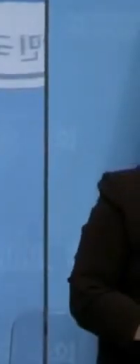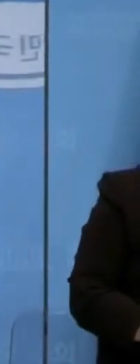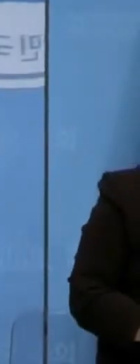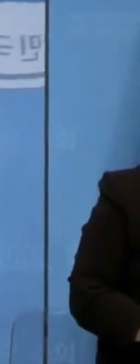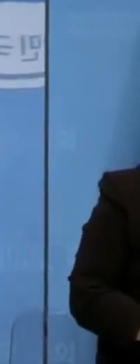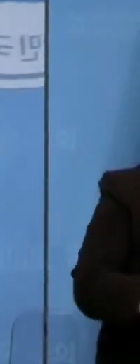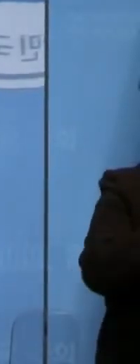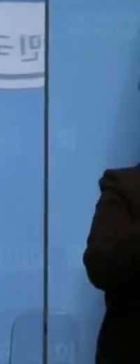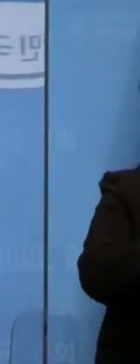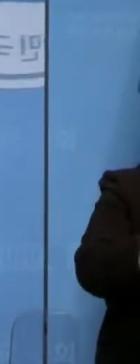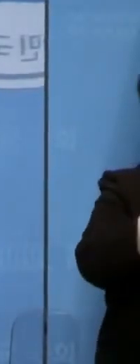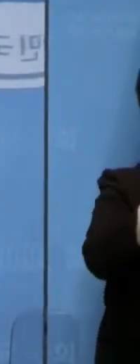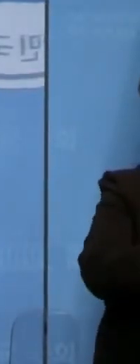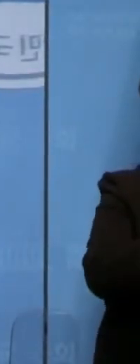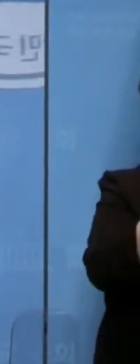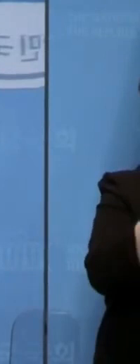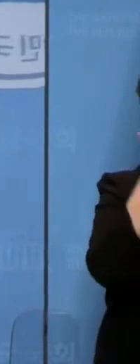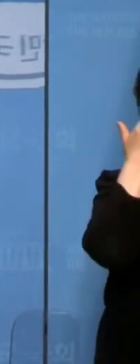이게 나라입니까?